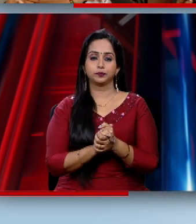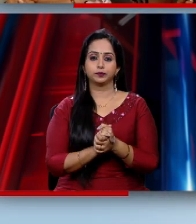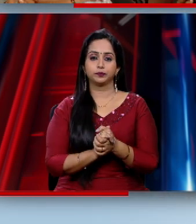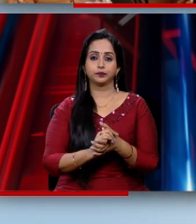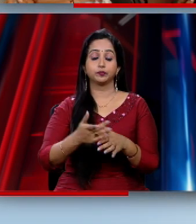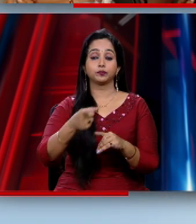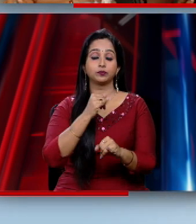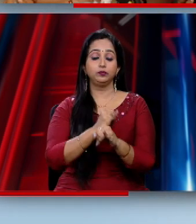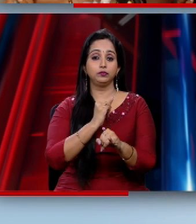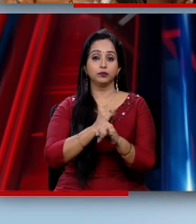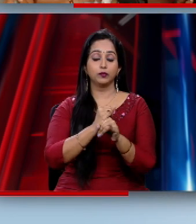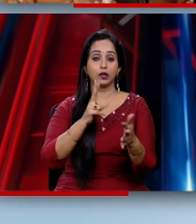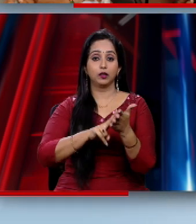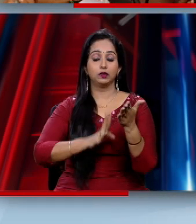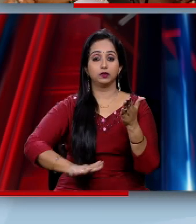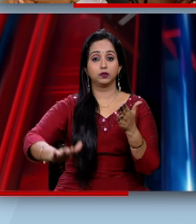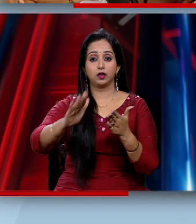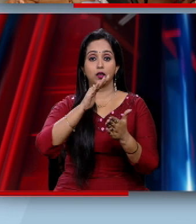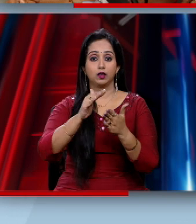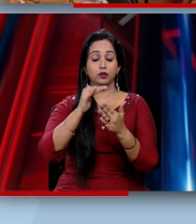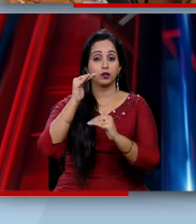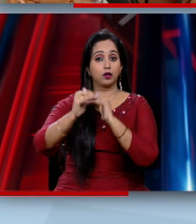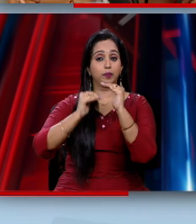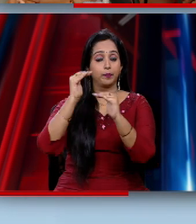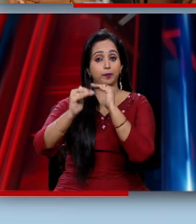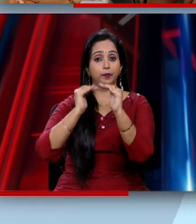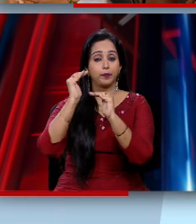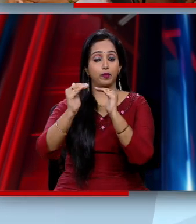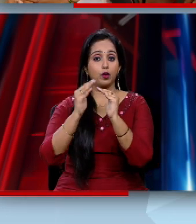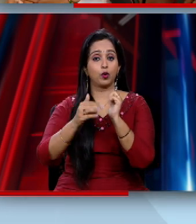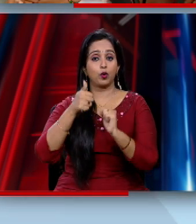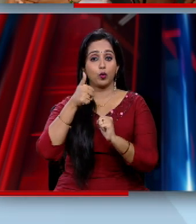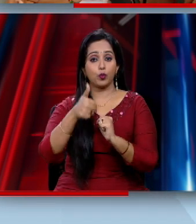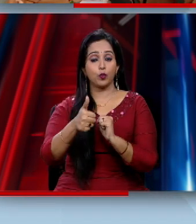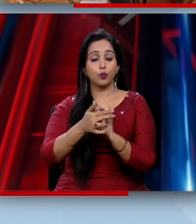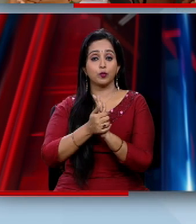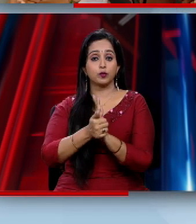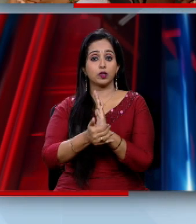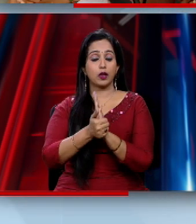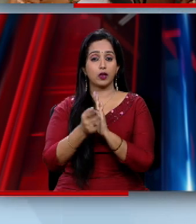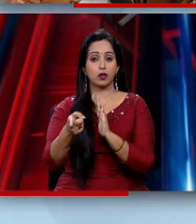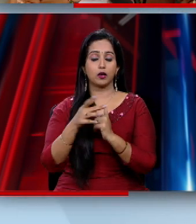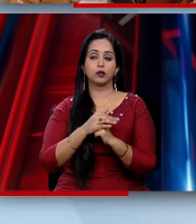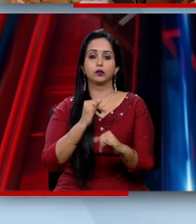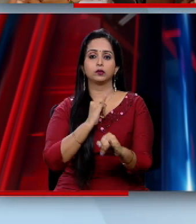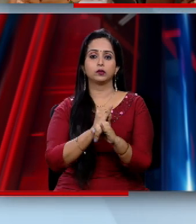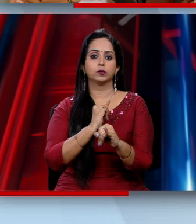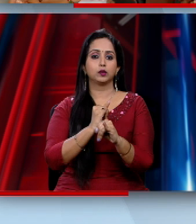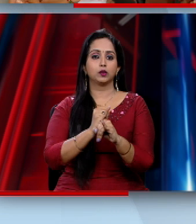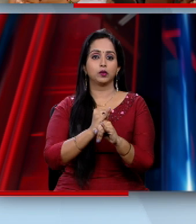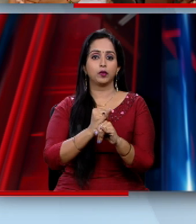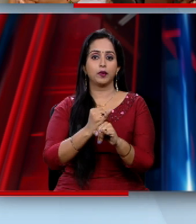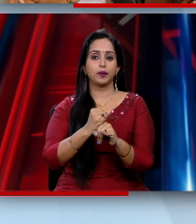സ്ഥാപനം ദേശീയ നിലവാരത്തിൽ ശ്രദ്ധേയമായ മികച്ച പ്രകടനം കാഴ്ചവെക്കുന്ന വിധത്തിൽ ഒരു സെൻറ്റർ ഓഫ് എക്സലൻസ്